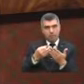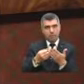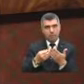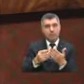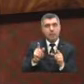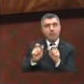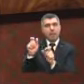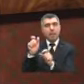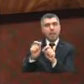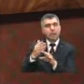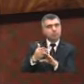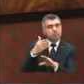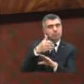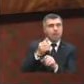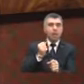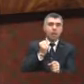لهذا القطاع